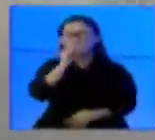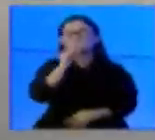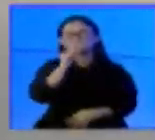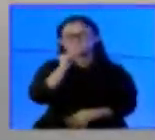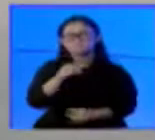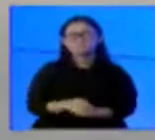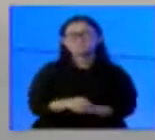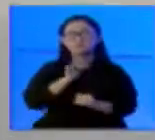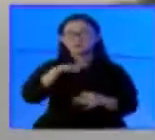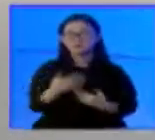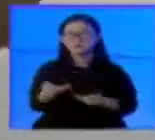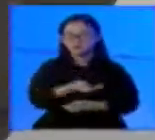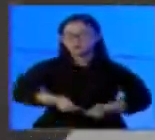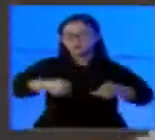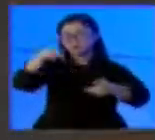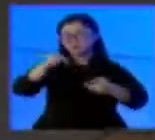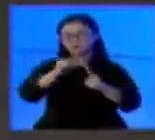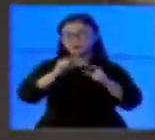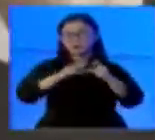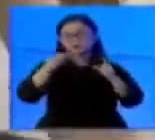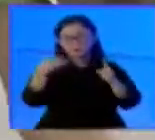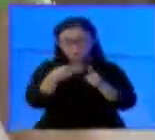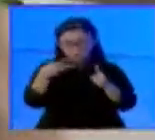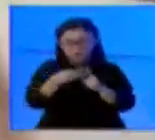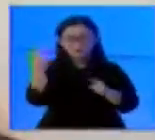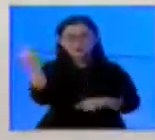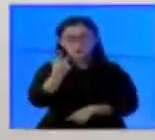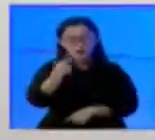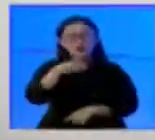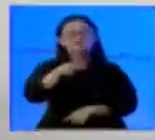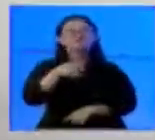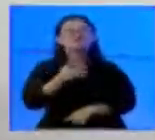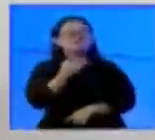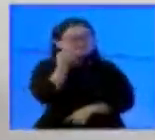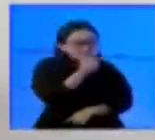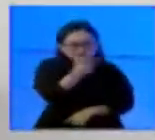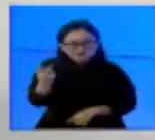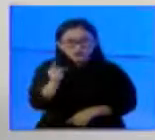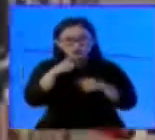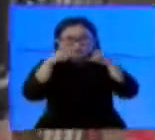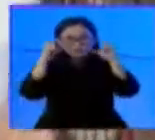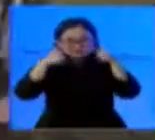Selama masa pengetatan PSBB, petugas gabungan dikerahkan untuk melakukan pengawasan hingga penindakan pelanggar masker.